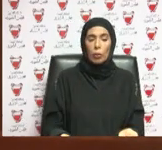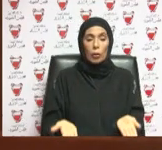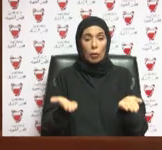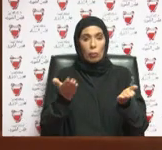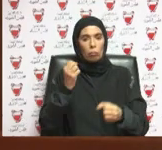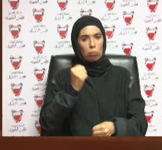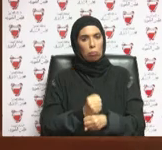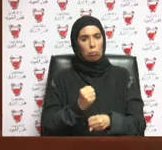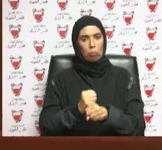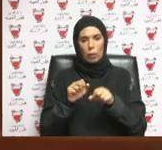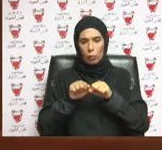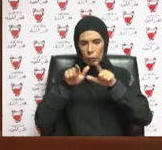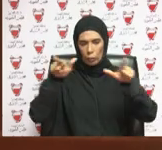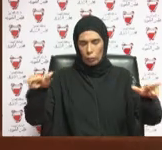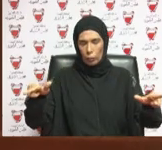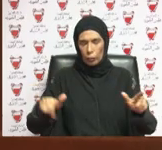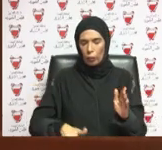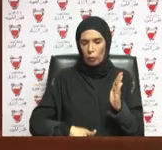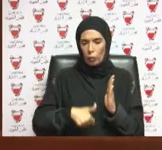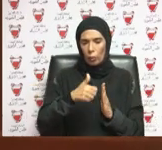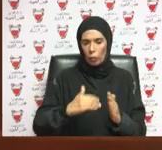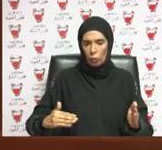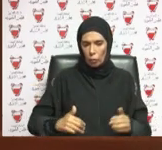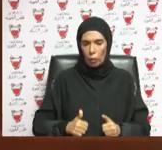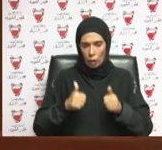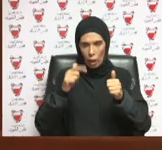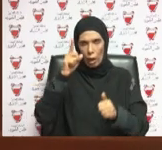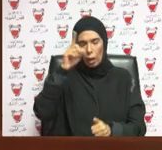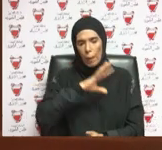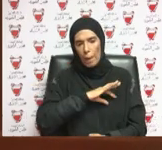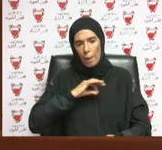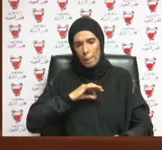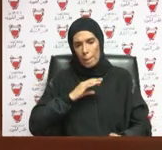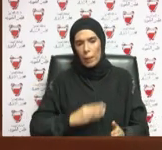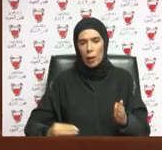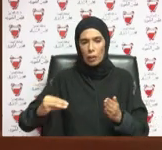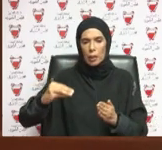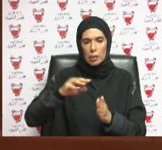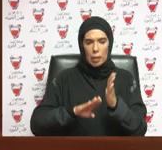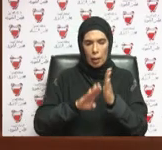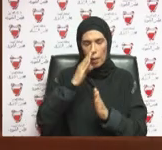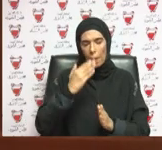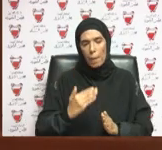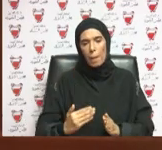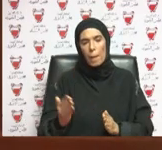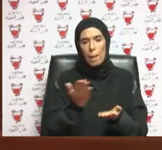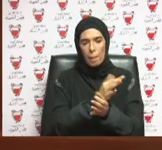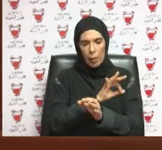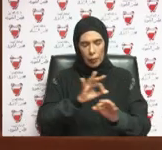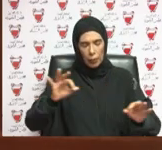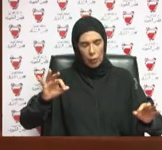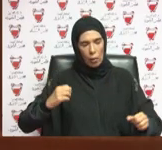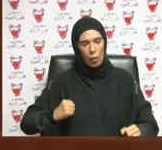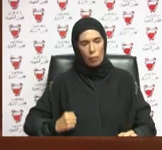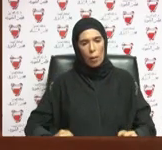بصمات بارزة ونجاحات باهرة حققها رحمه الله لتعزيز التنمية الشاملة التي وضعت مملكة البحرين